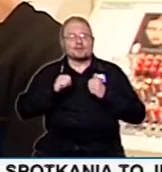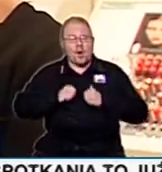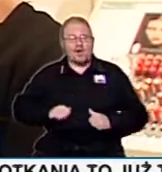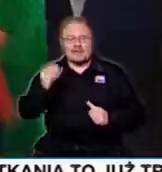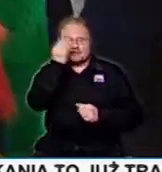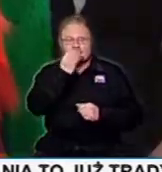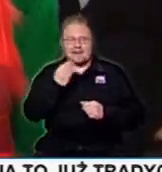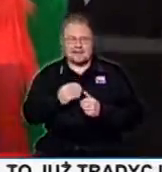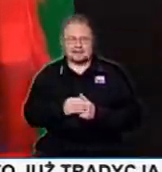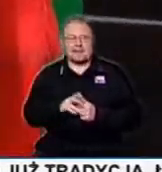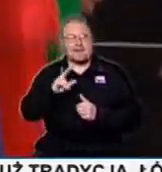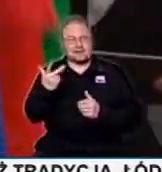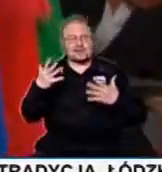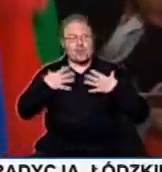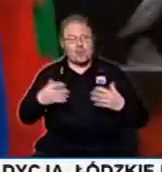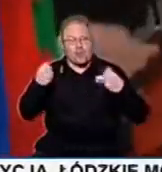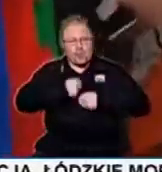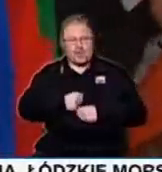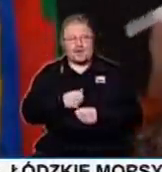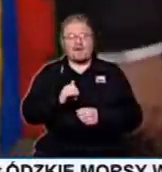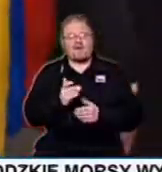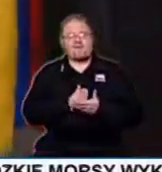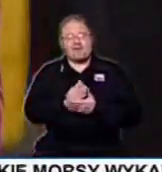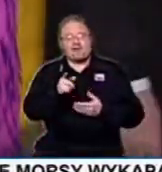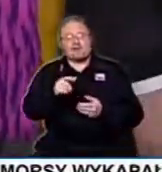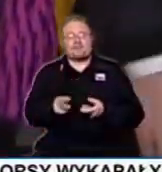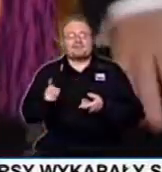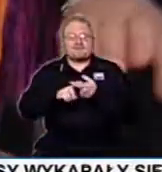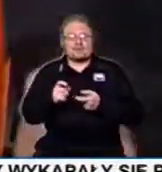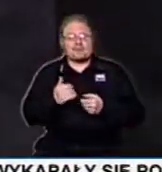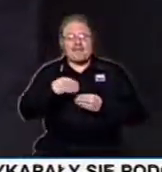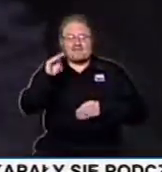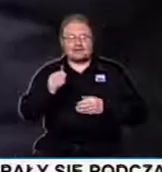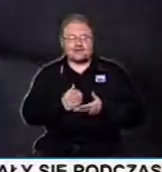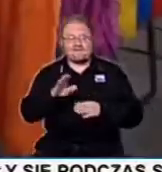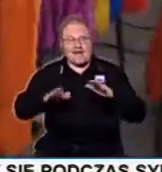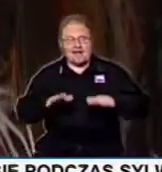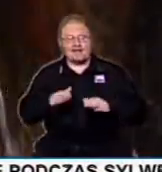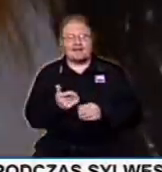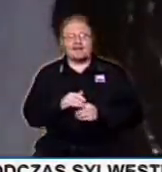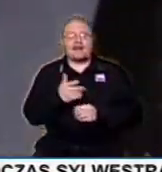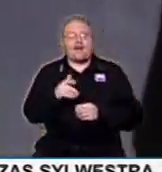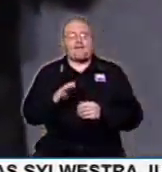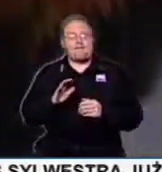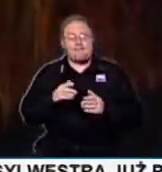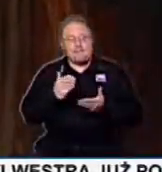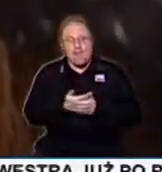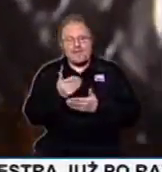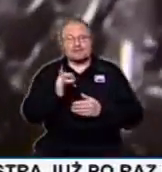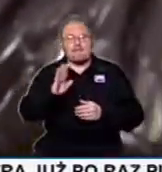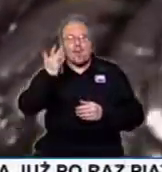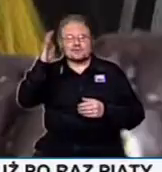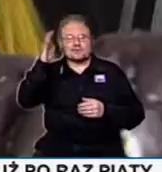spokojniejszy makijaż. Po trzecie, strój. Do niego według specjalistów przywiązujemy największą wagę. Modne są połyskujące tkaniny, a dla